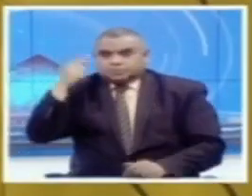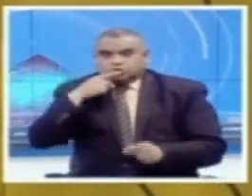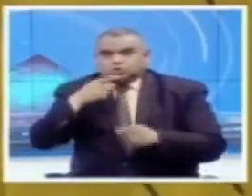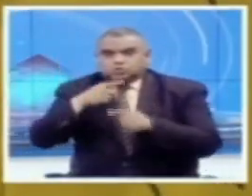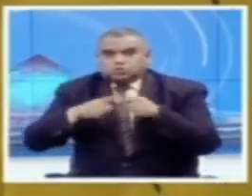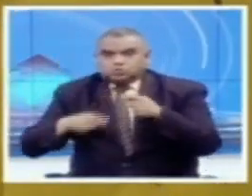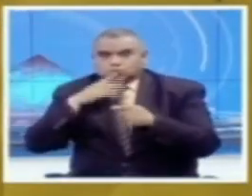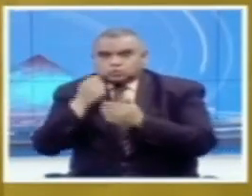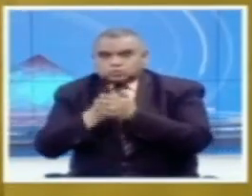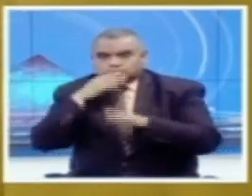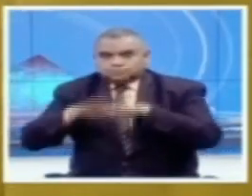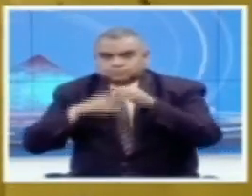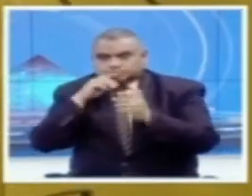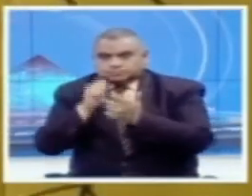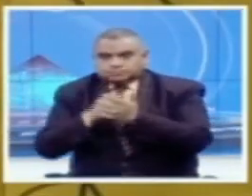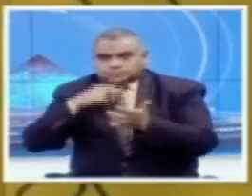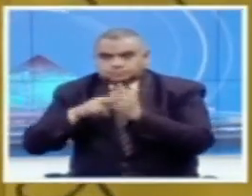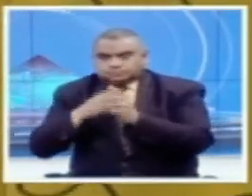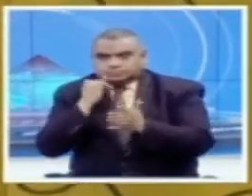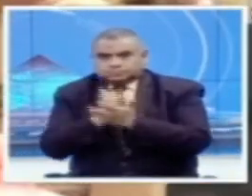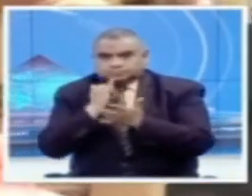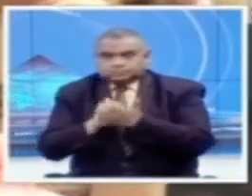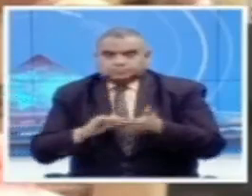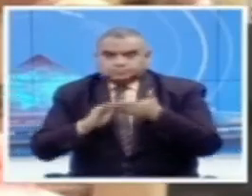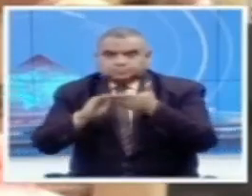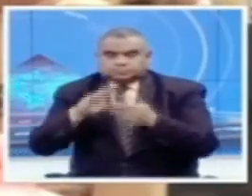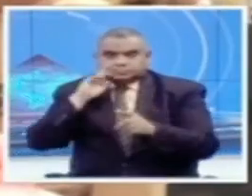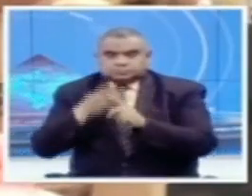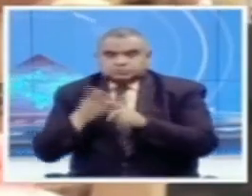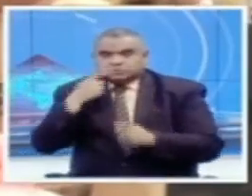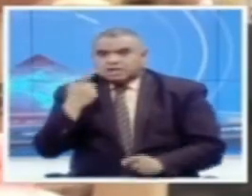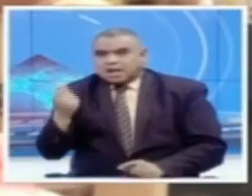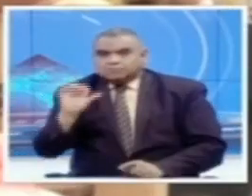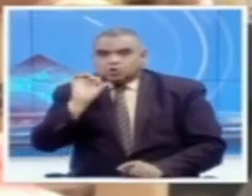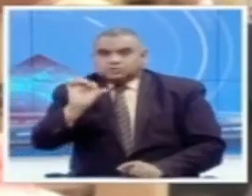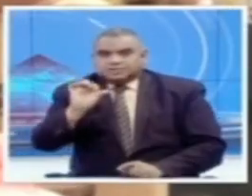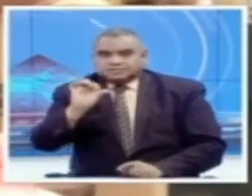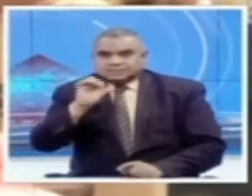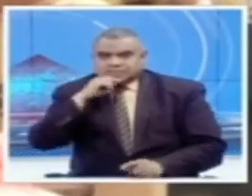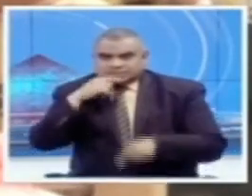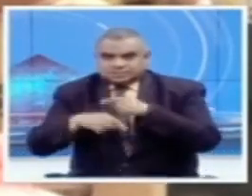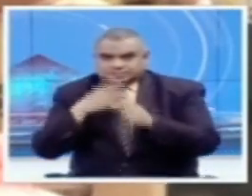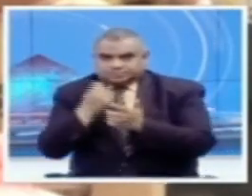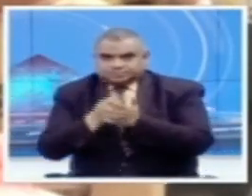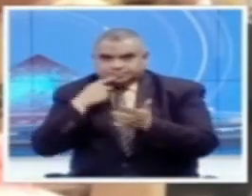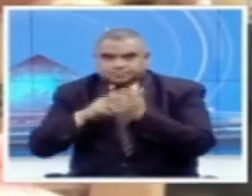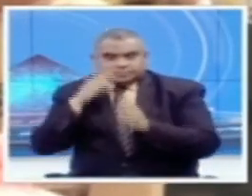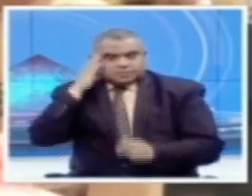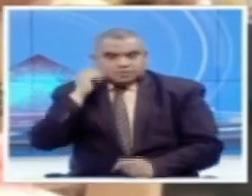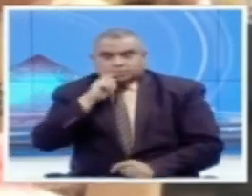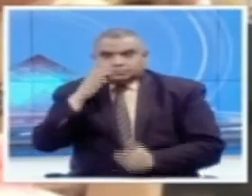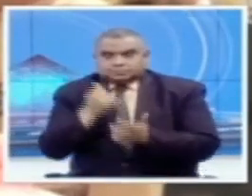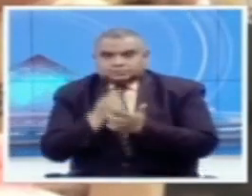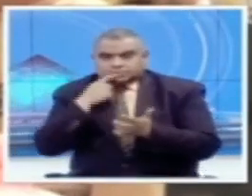عن السوق الحر إنجاز الوصفة. السعر بيبدأ من 95 والكميات متاحة، والوزارة وزارة التموين